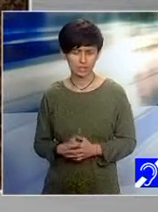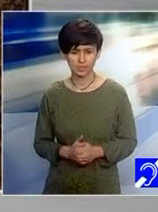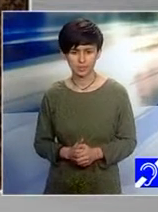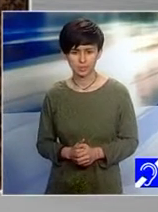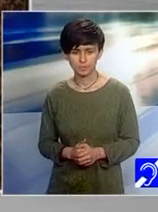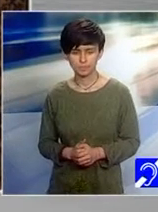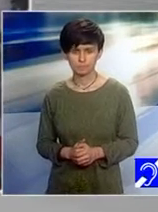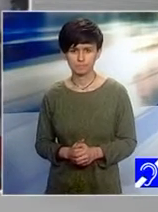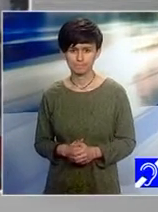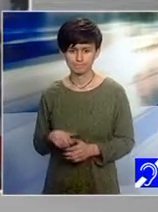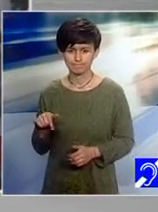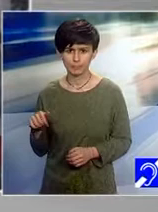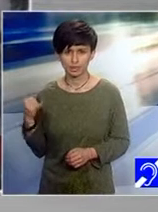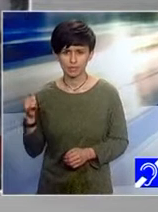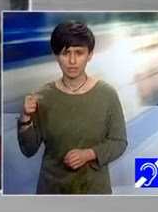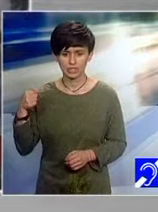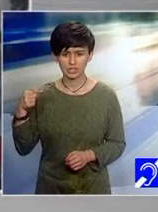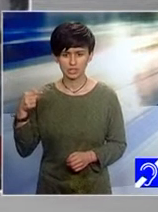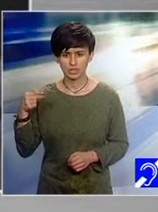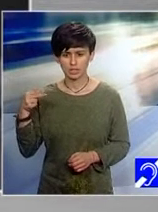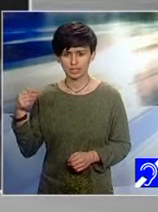Și au ajuns în Gherla